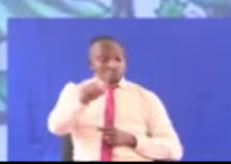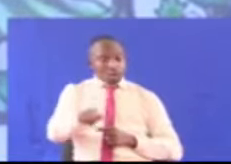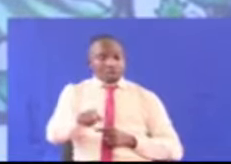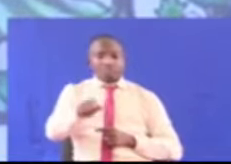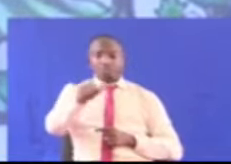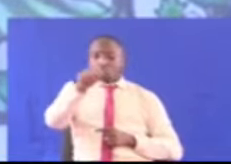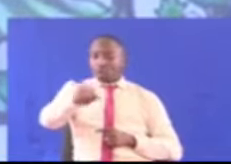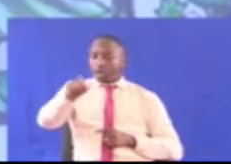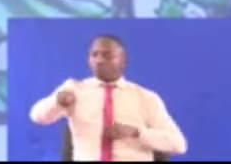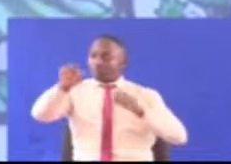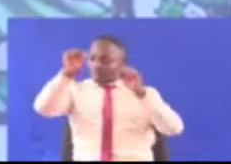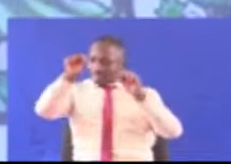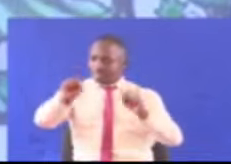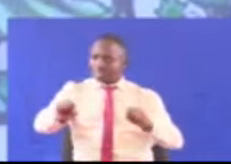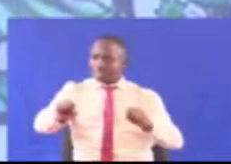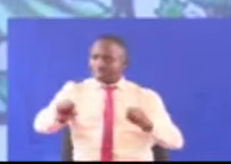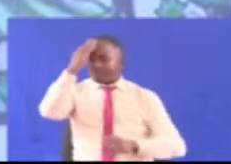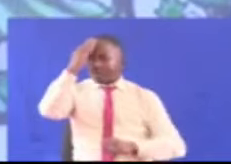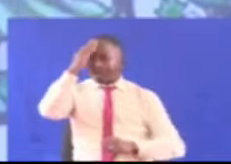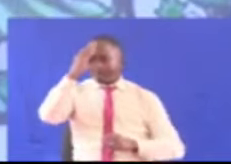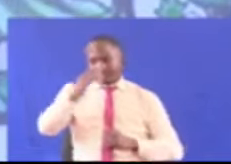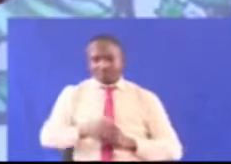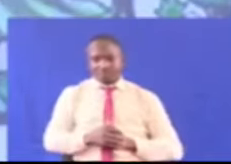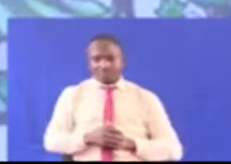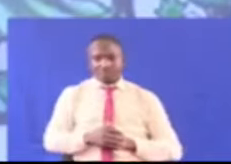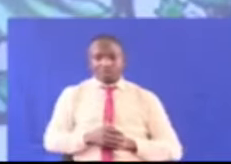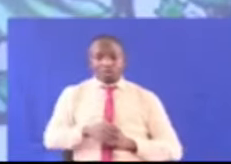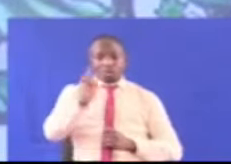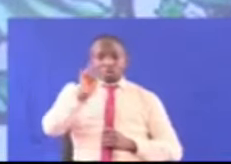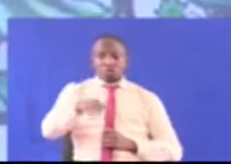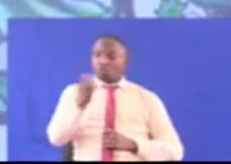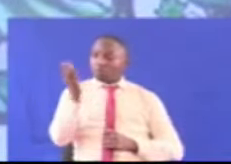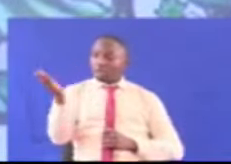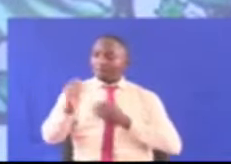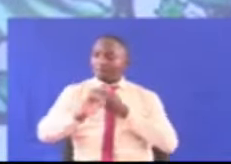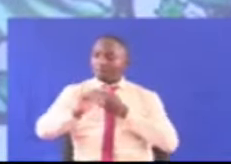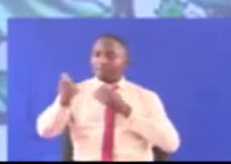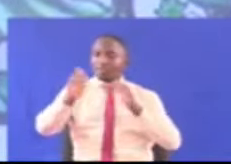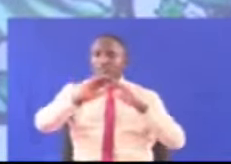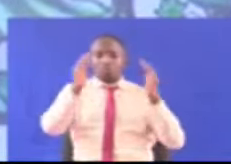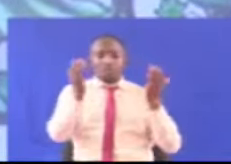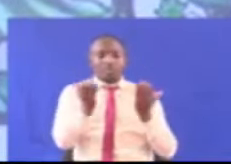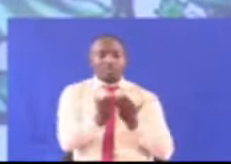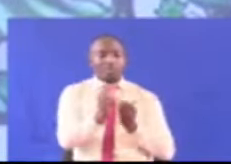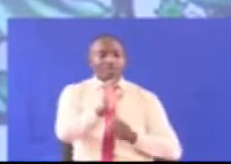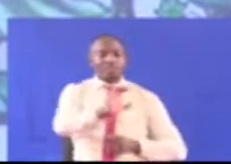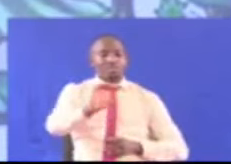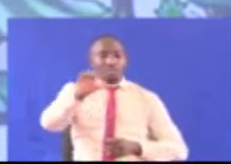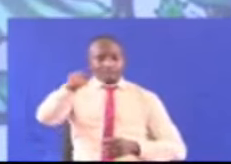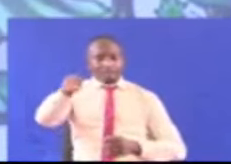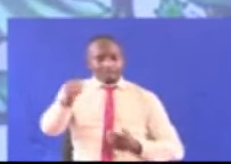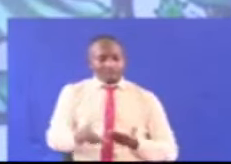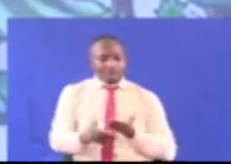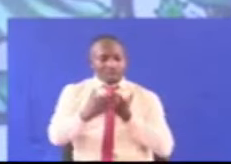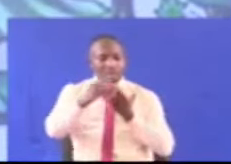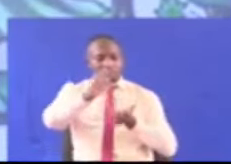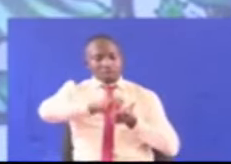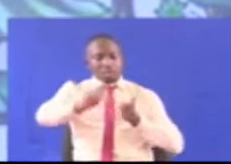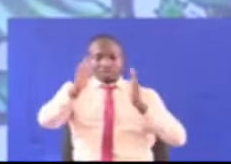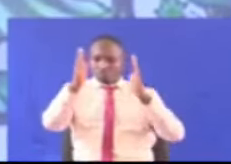lazima wafahamu, wakati mwingine hawaelewi mambo haya. Yuko hapa mwakilishi wa Chama cha Mapinduzi, naibu katibu